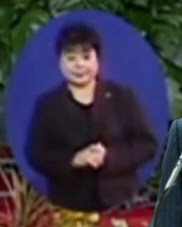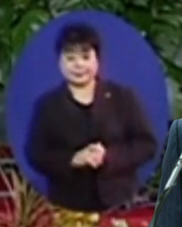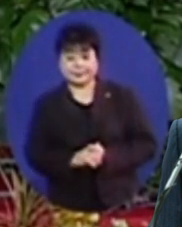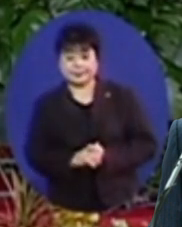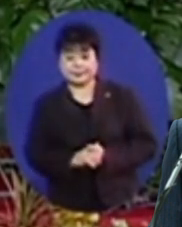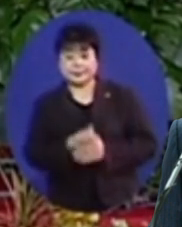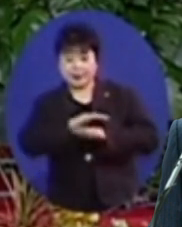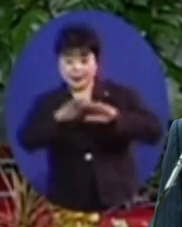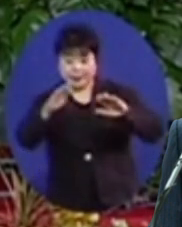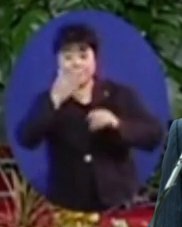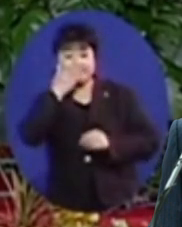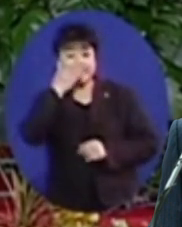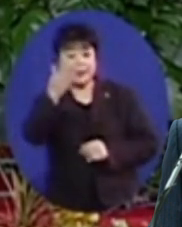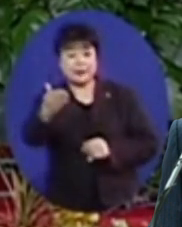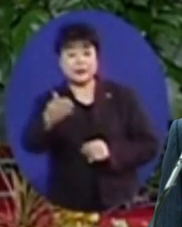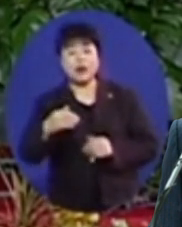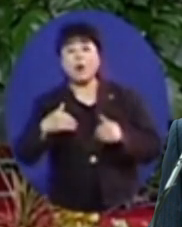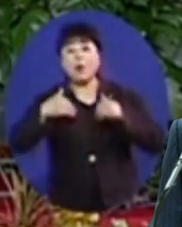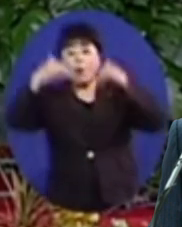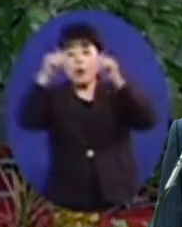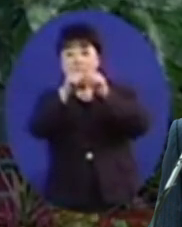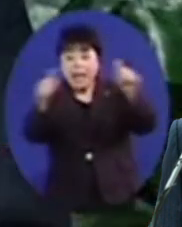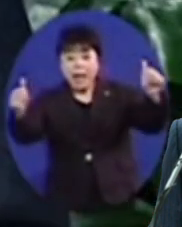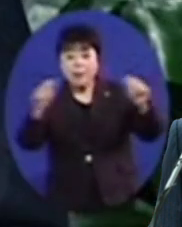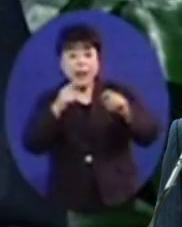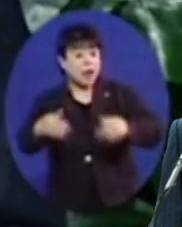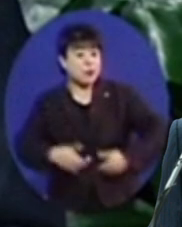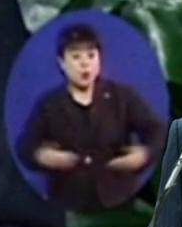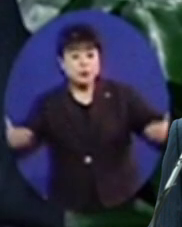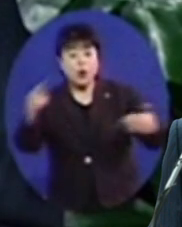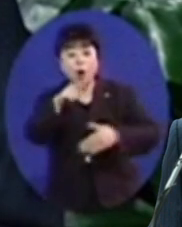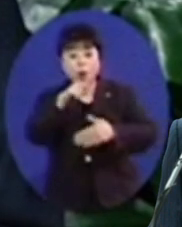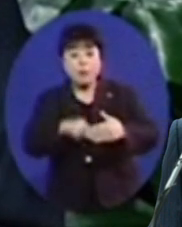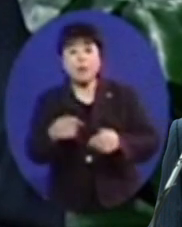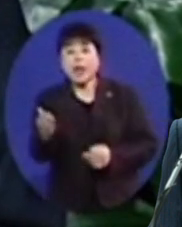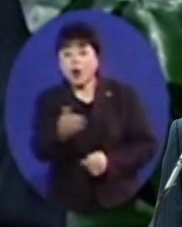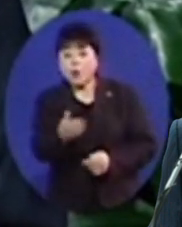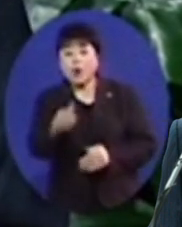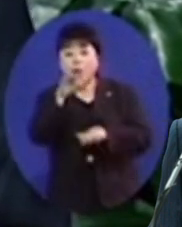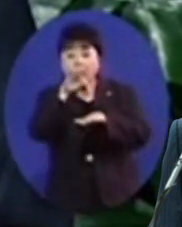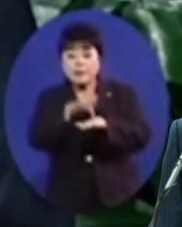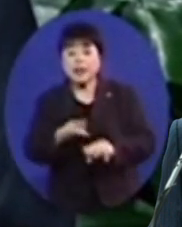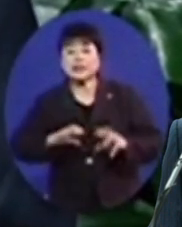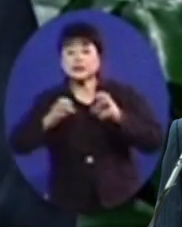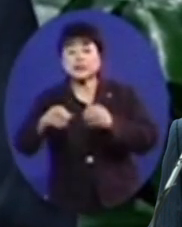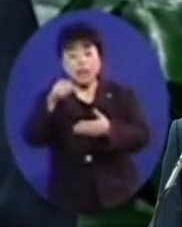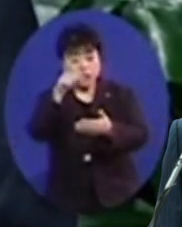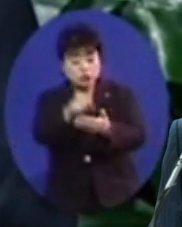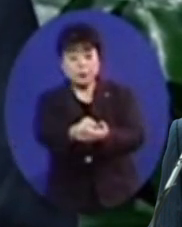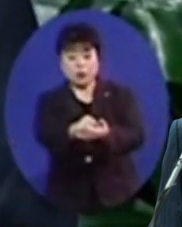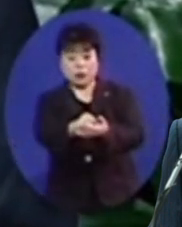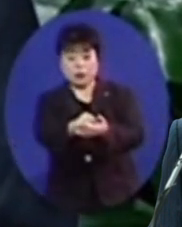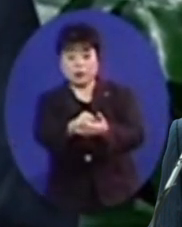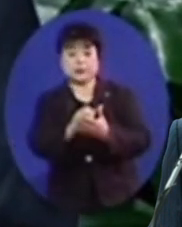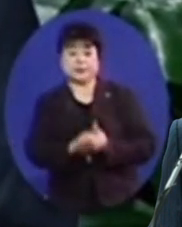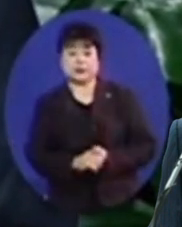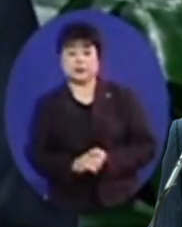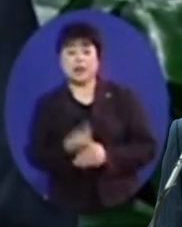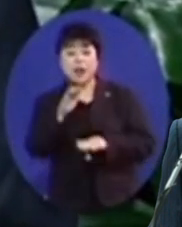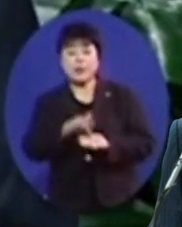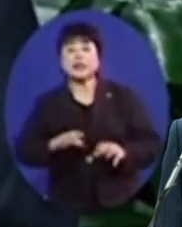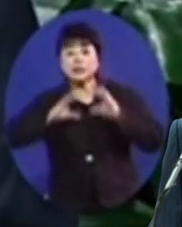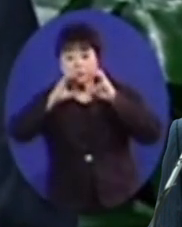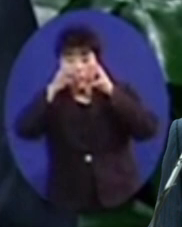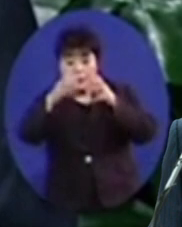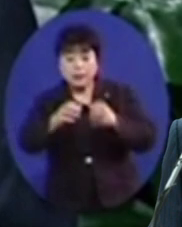해결책이 있는 것입니다. 골리앗은 말할 필요 없이 그 마음의 공간을 마귀와 세상에 점령하는 것입니다. 마귀와